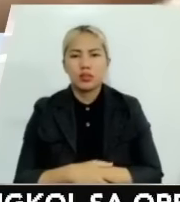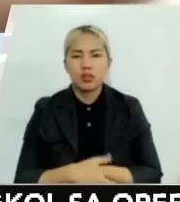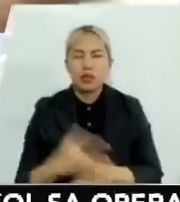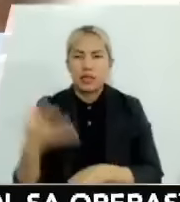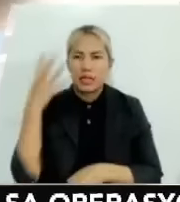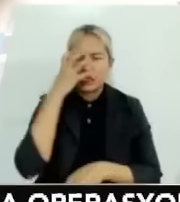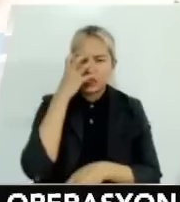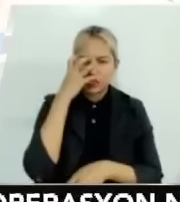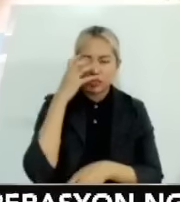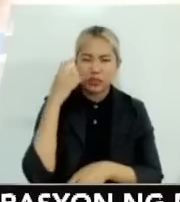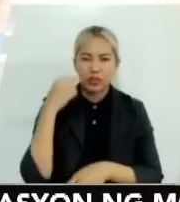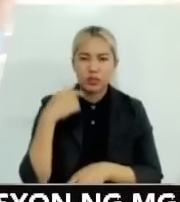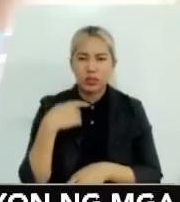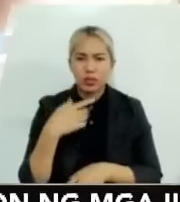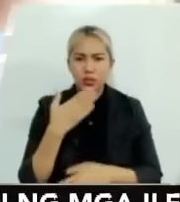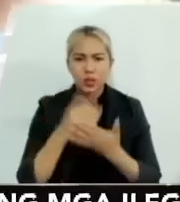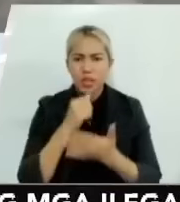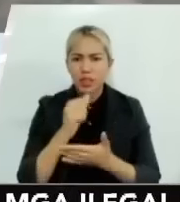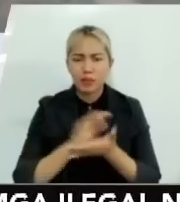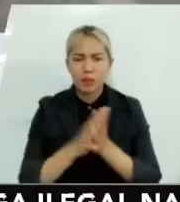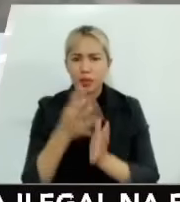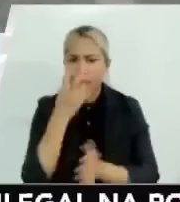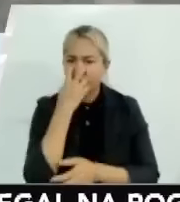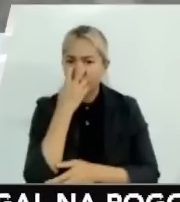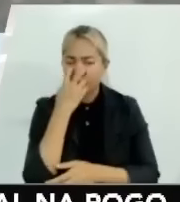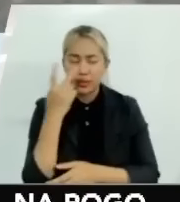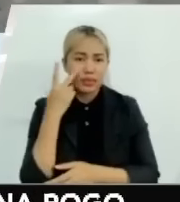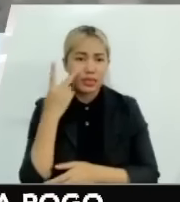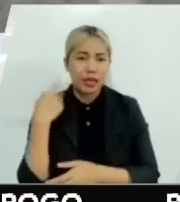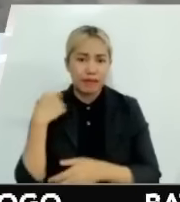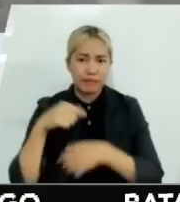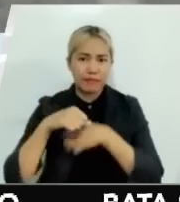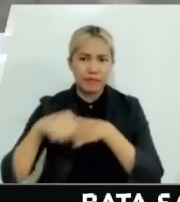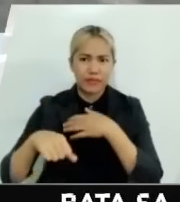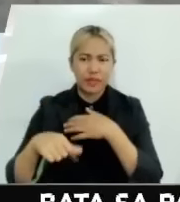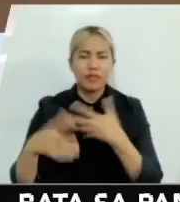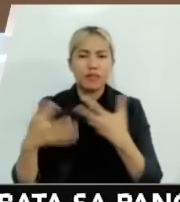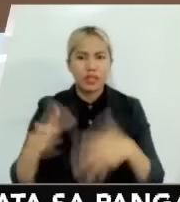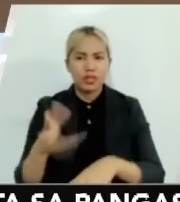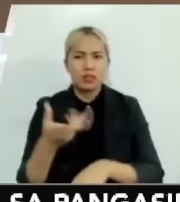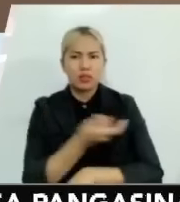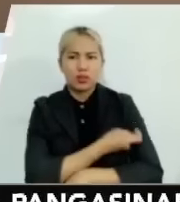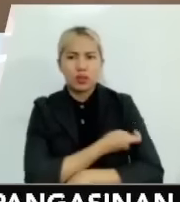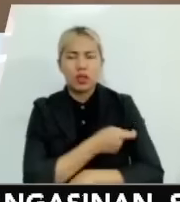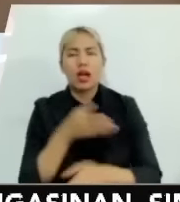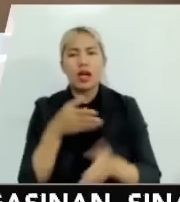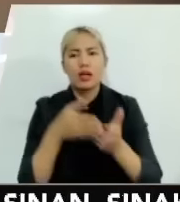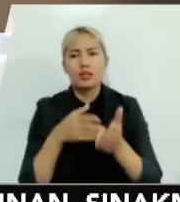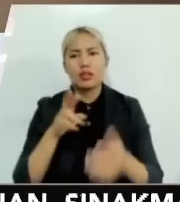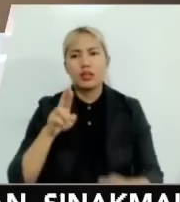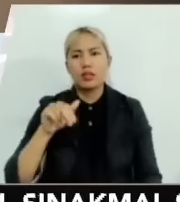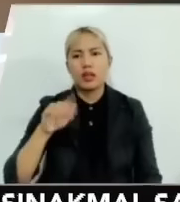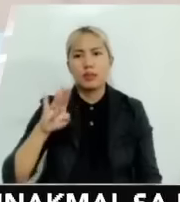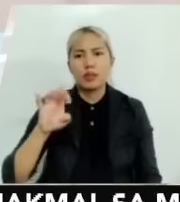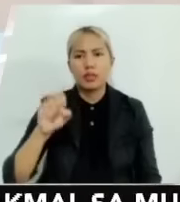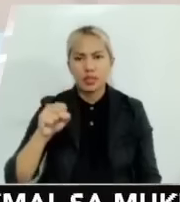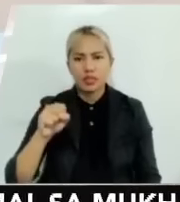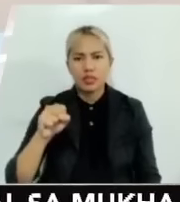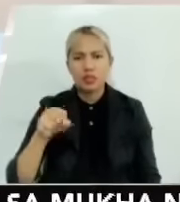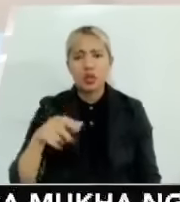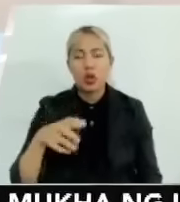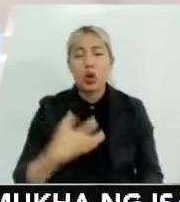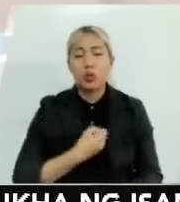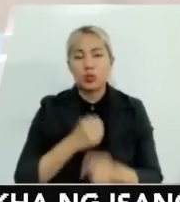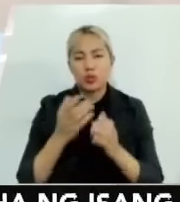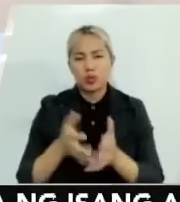eh. Ito pa yung gas-gas niyo. Pinaturukan na ng anti-rabies vaccine ng biktima na sinagot ng may-ari ng aso.